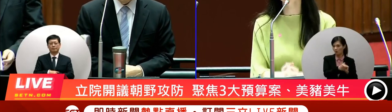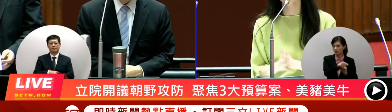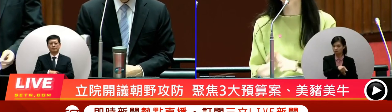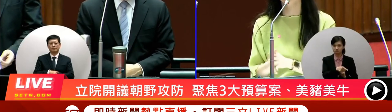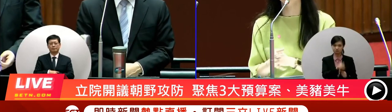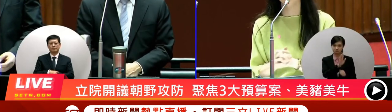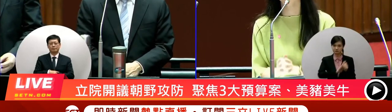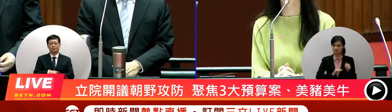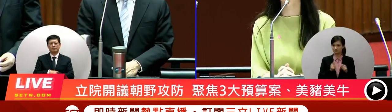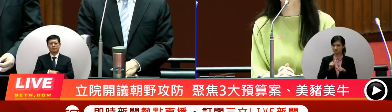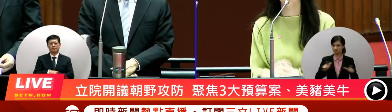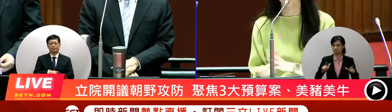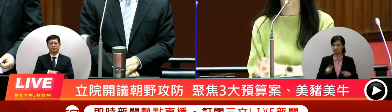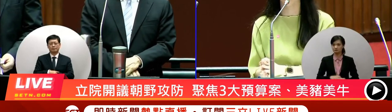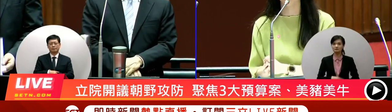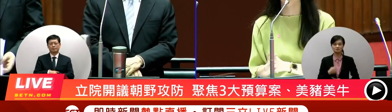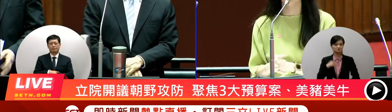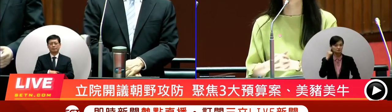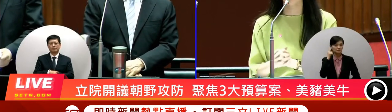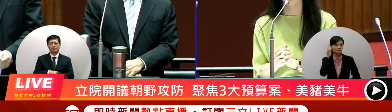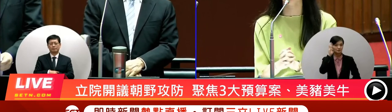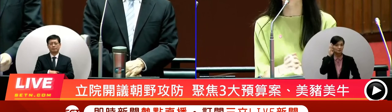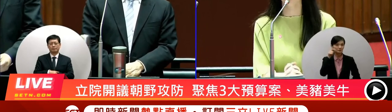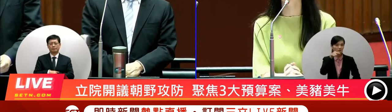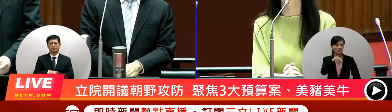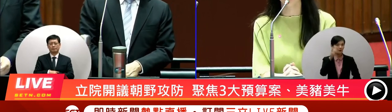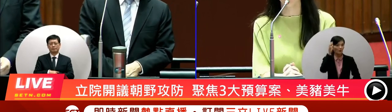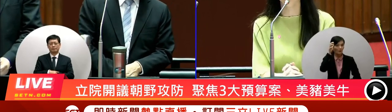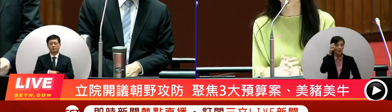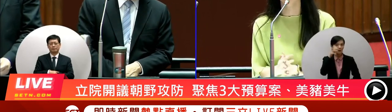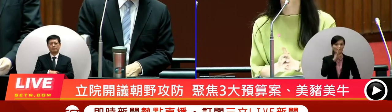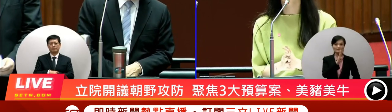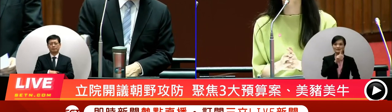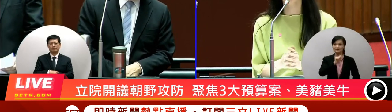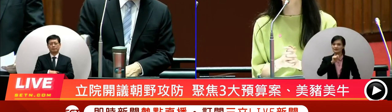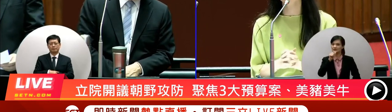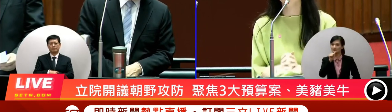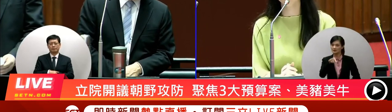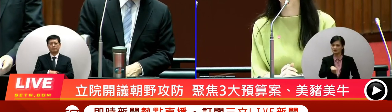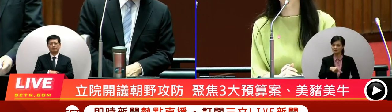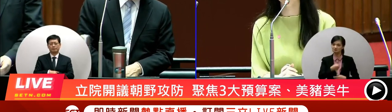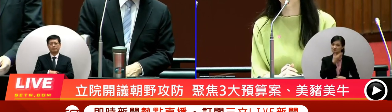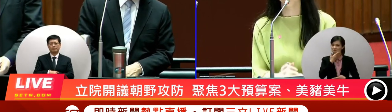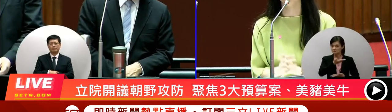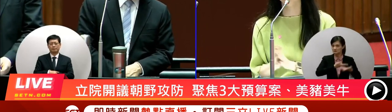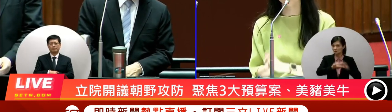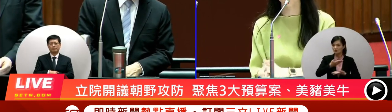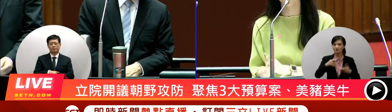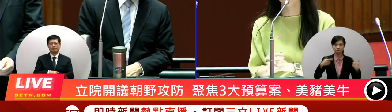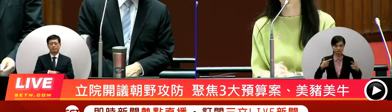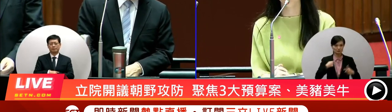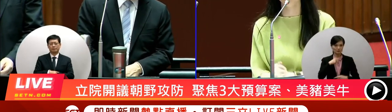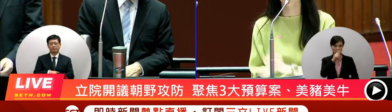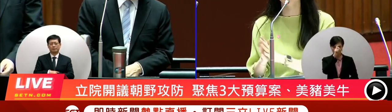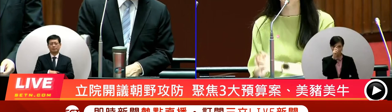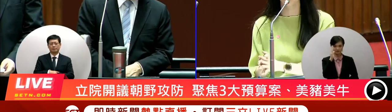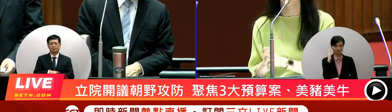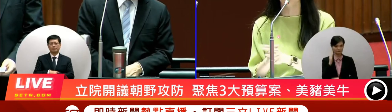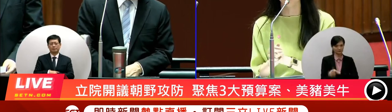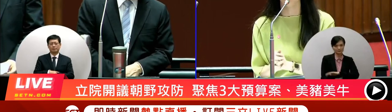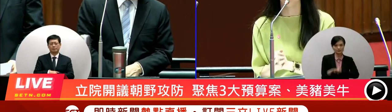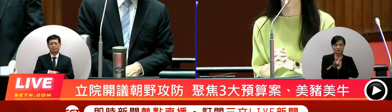是国人所期待的 BTA 刚刚所讲的不是拿来做交换的条件，但是我们也期待我们的政府能够加紧脚步，因为毕